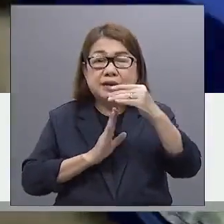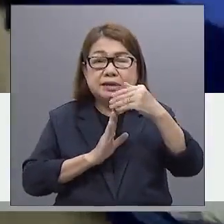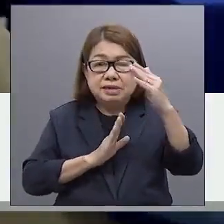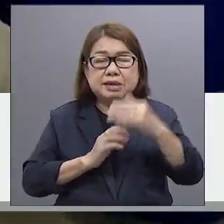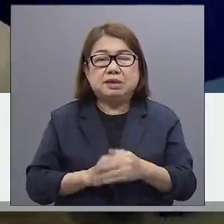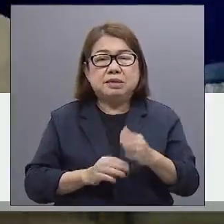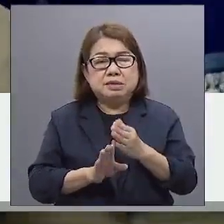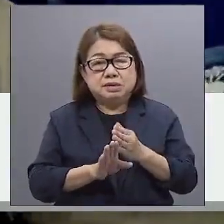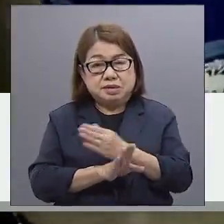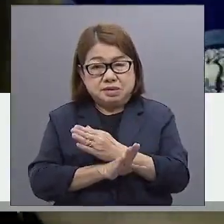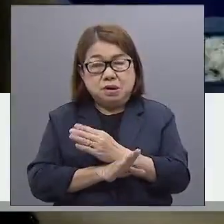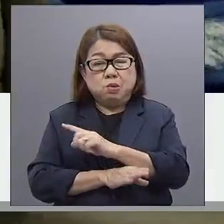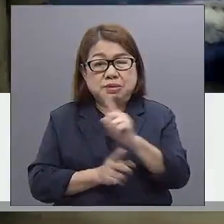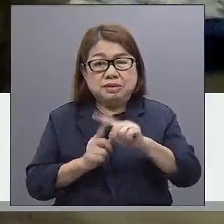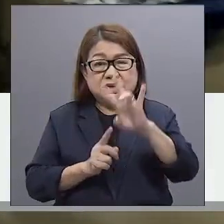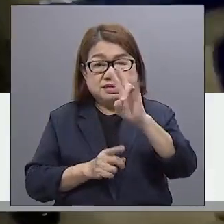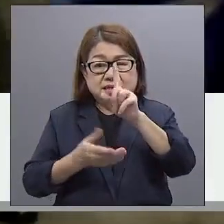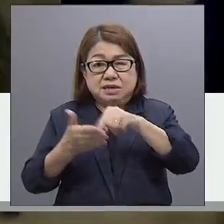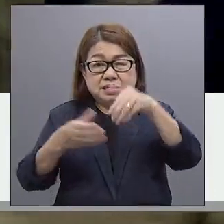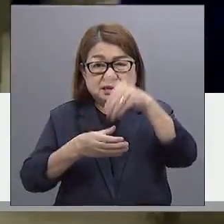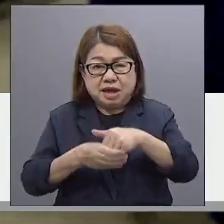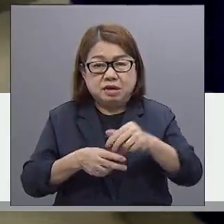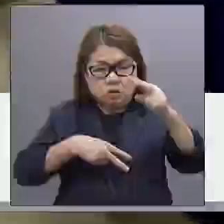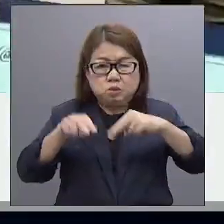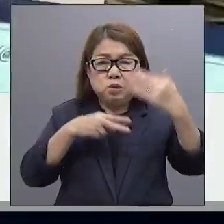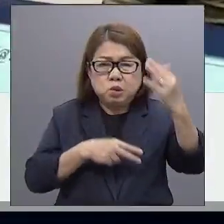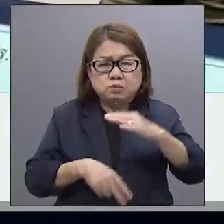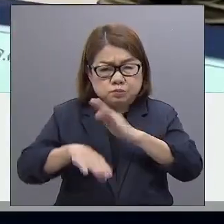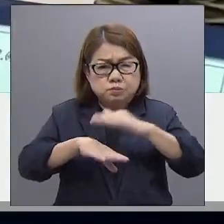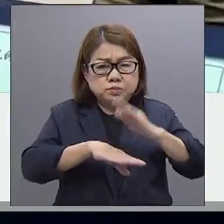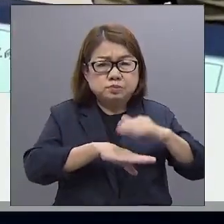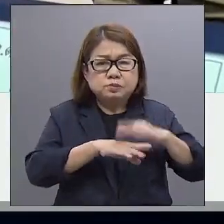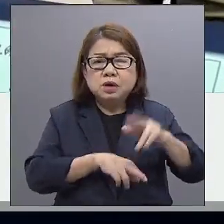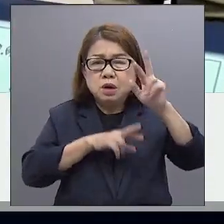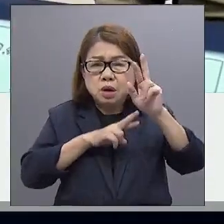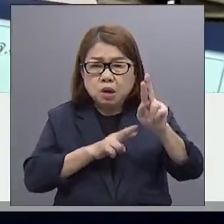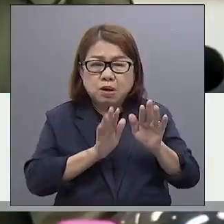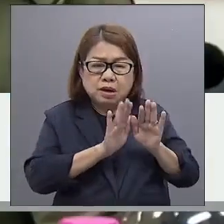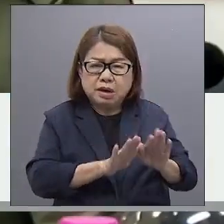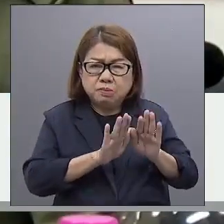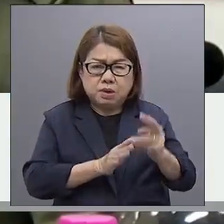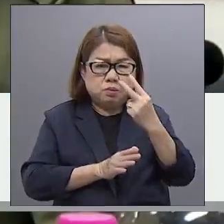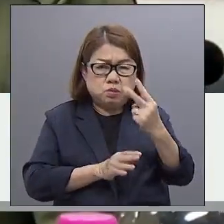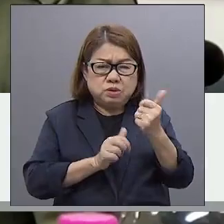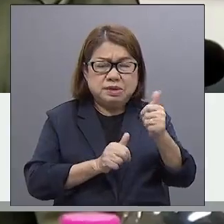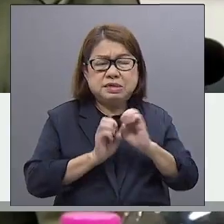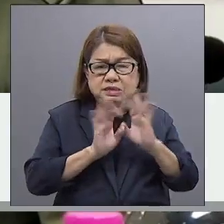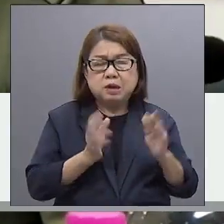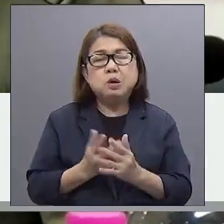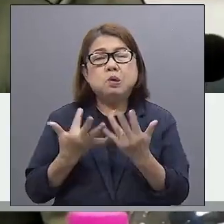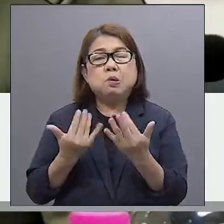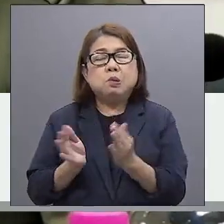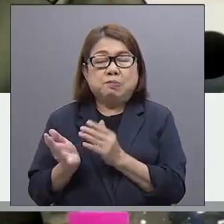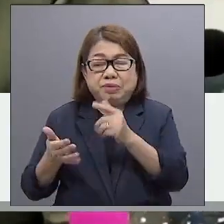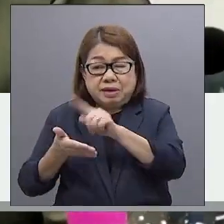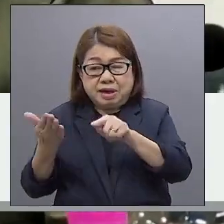งหน้า7พฤษภาคมนี้กำชับเรื่องมาตรการดูแลเก็บบัตรเลือกตั้งให้รัดกุมและโปร่งใสรอนับคะแนนในวันที่14พฤ